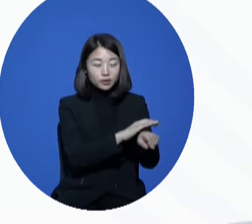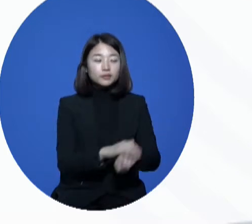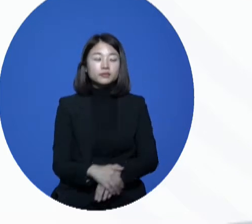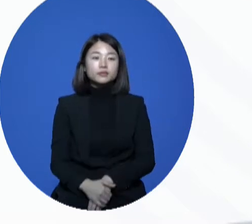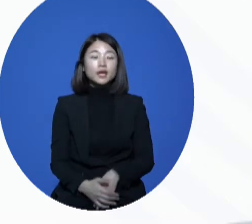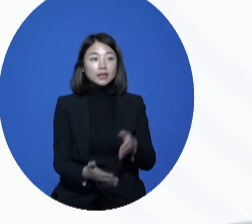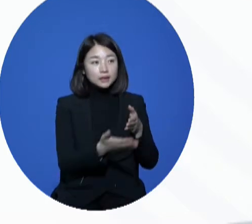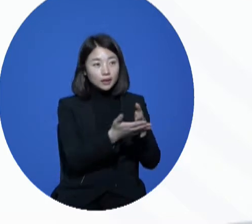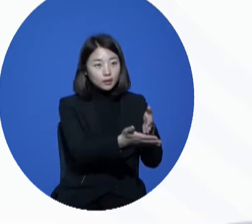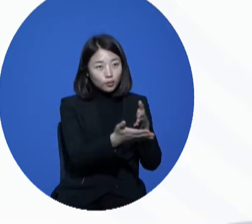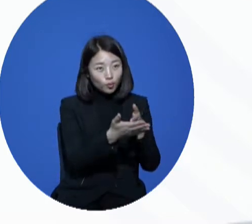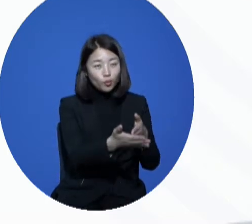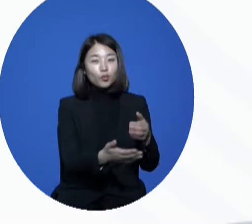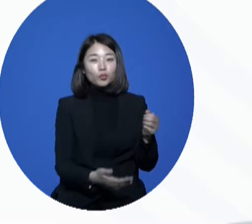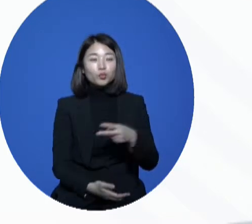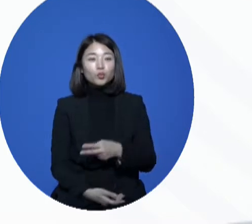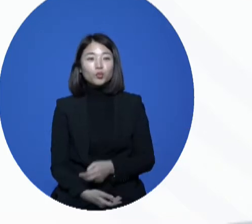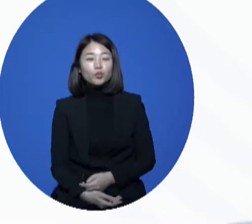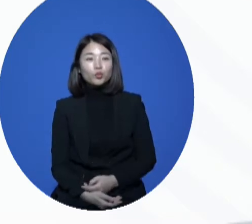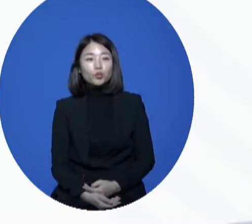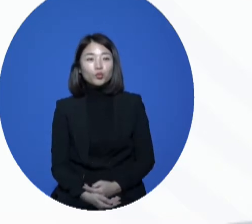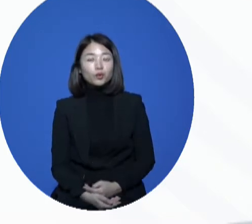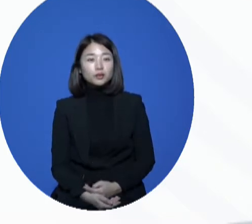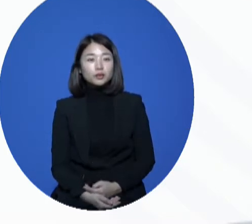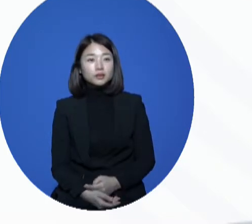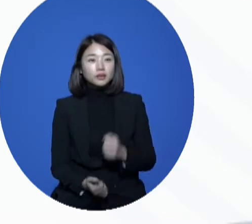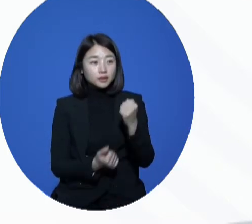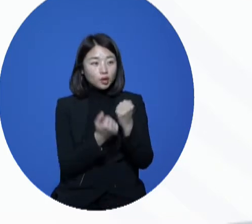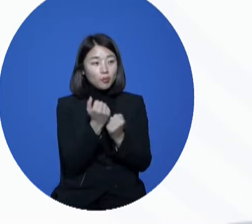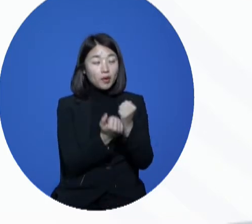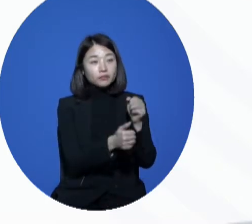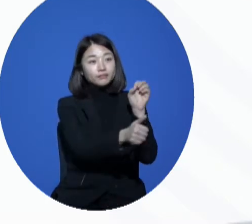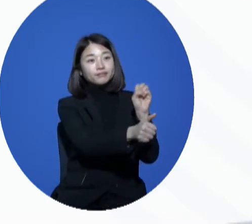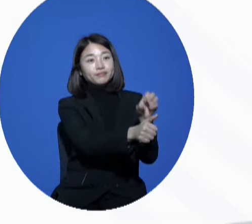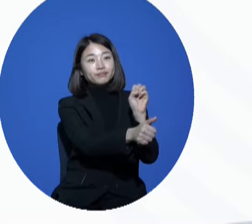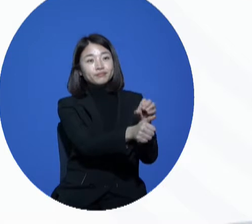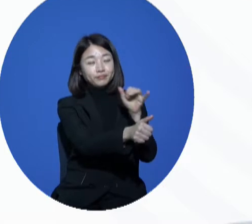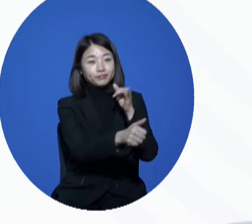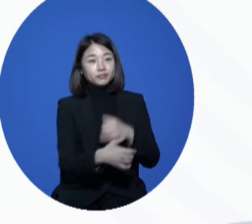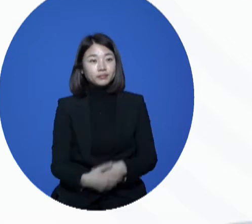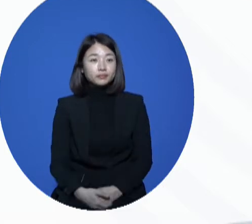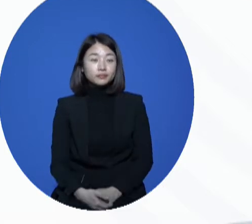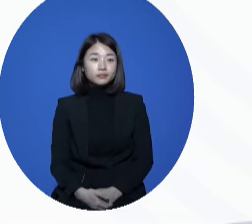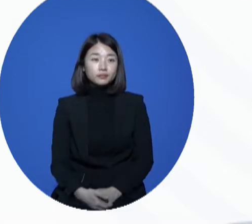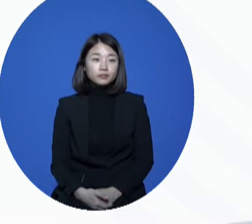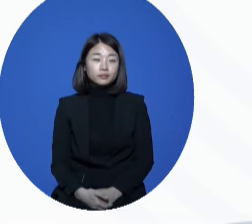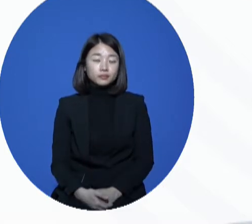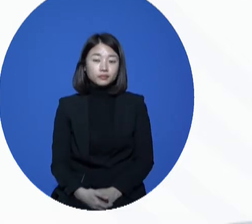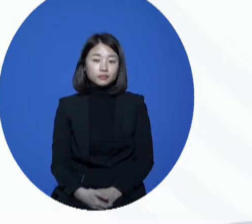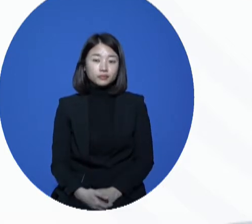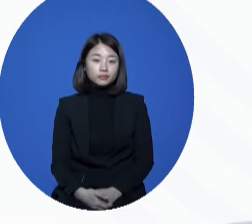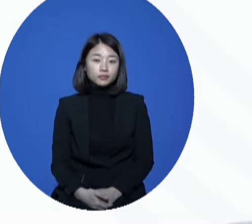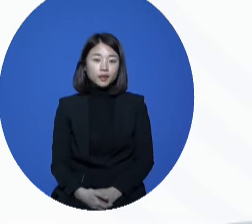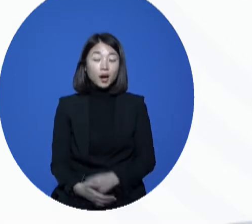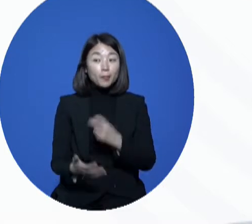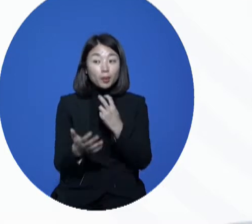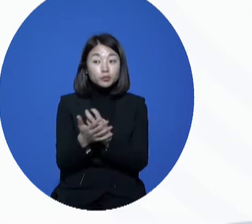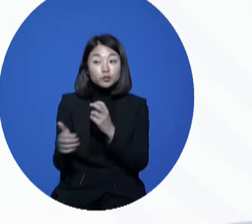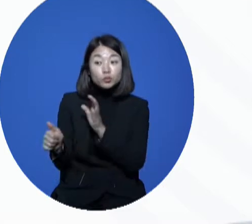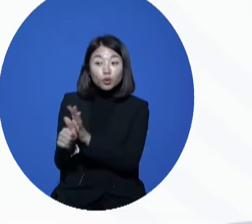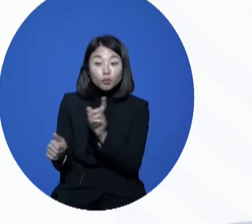이제 제안을 하고 목소리를 내는 것입니다. 그런데 법적인 옹호 활동이란 무엇인지